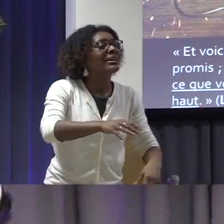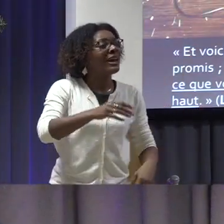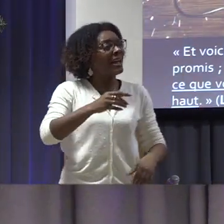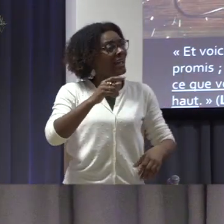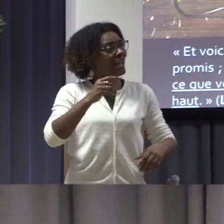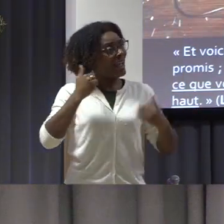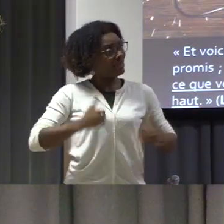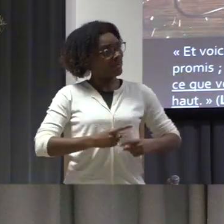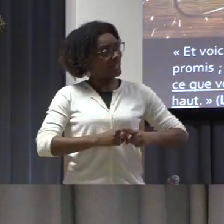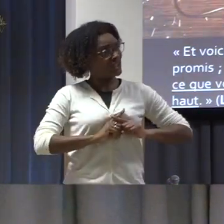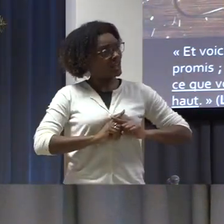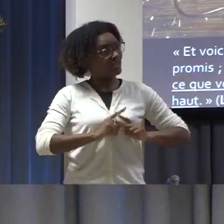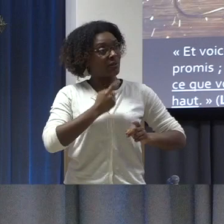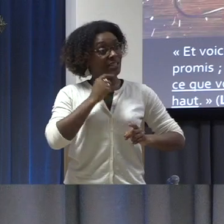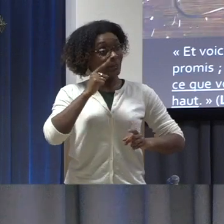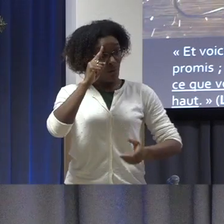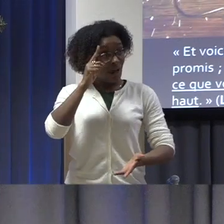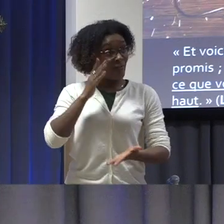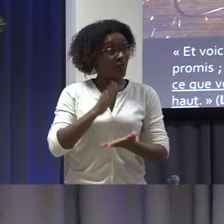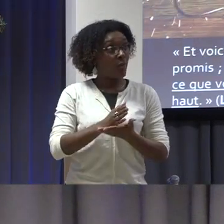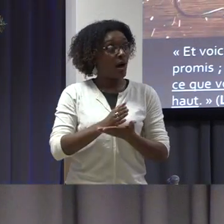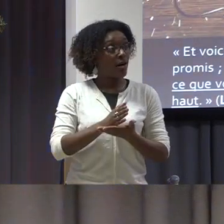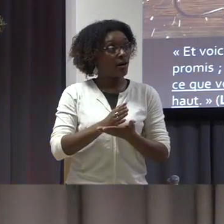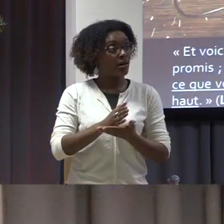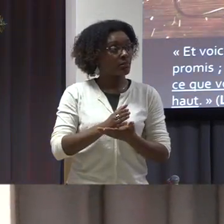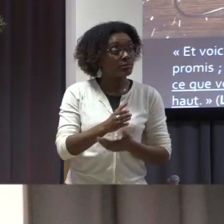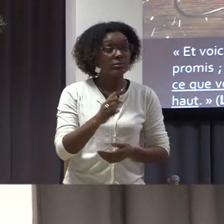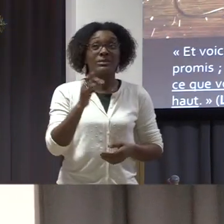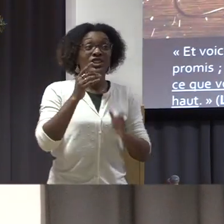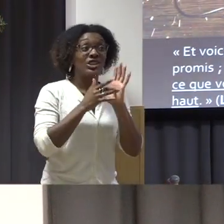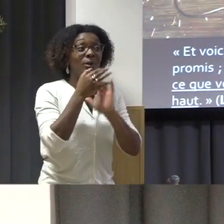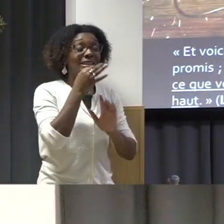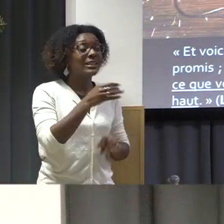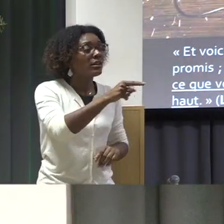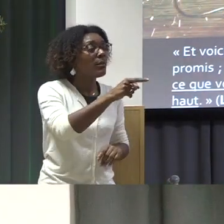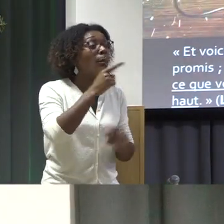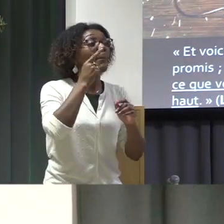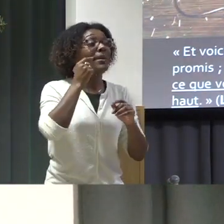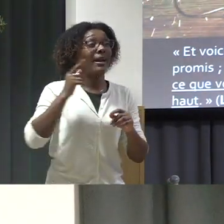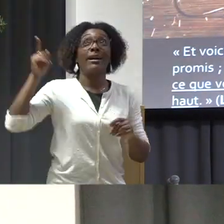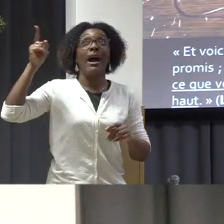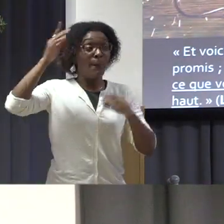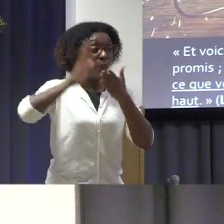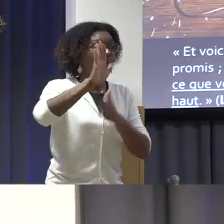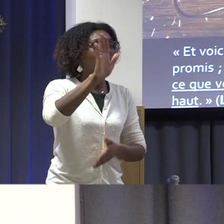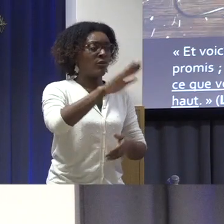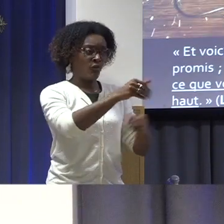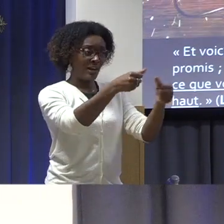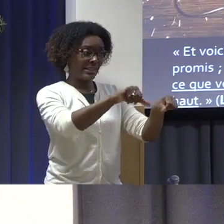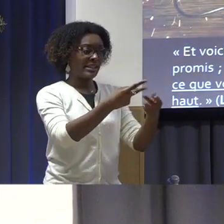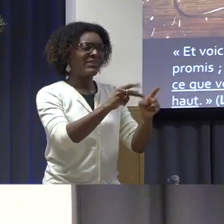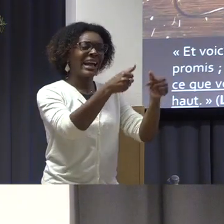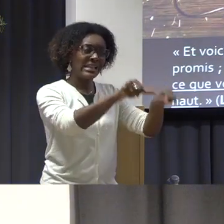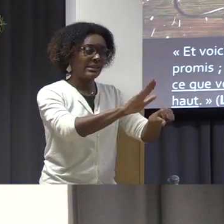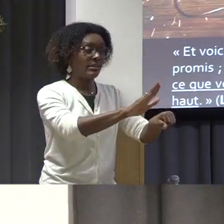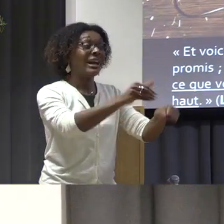yeux c'est que mon père a promis mais vous restez rester dans la ville jusqu'à ce que vous